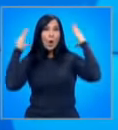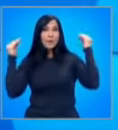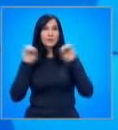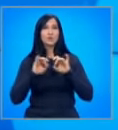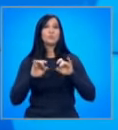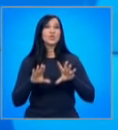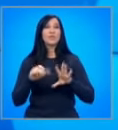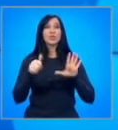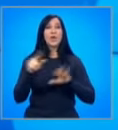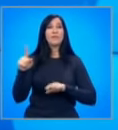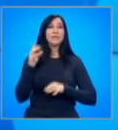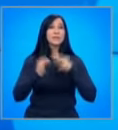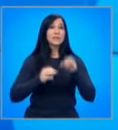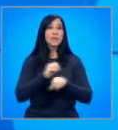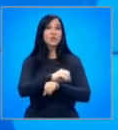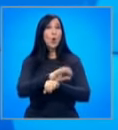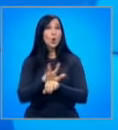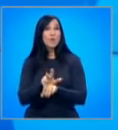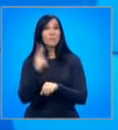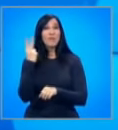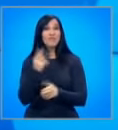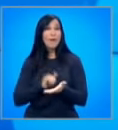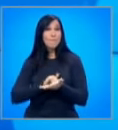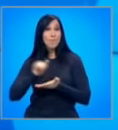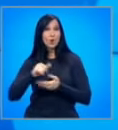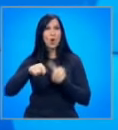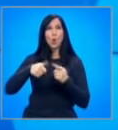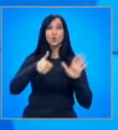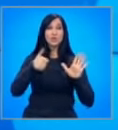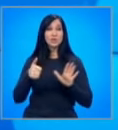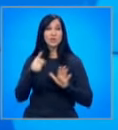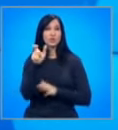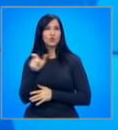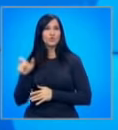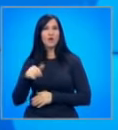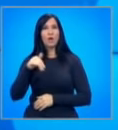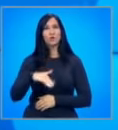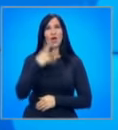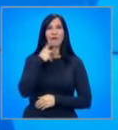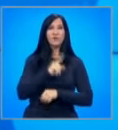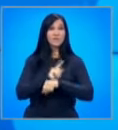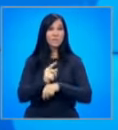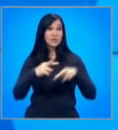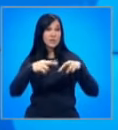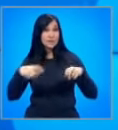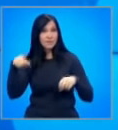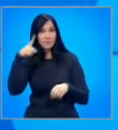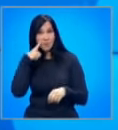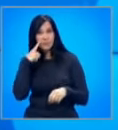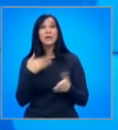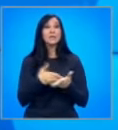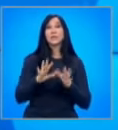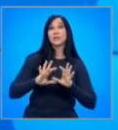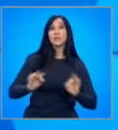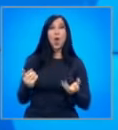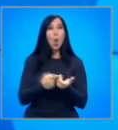Нидерландия съобщи за 61 заразени с коронавирус при два полета с около 600 пътници от Южна Африка. В момента се изследват пробите им, за да се